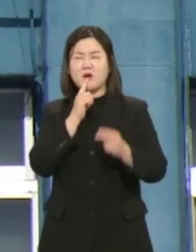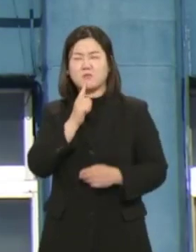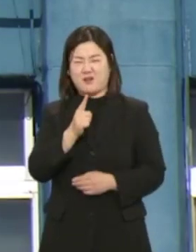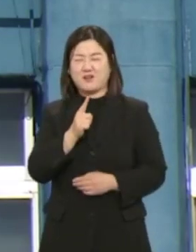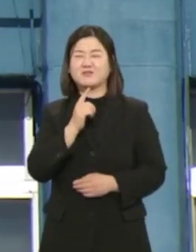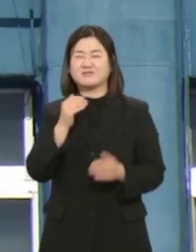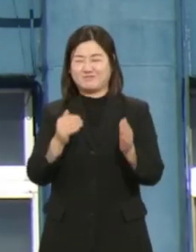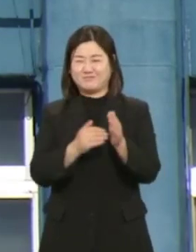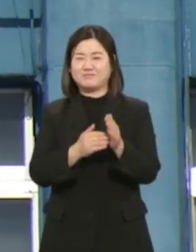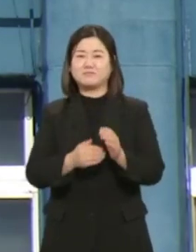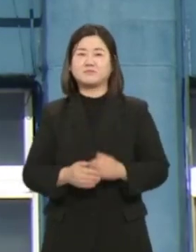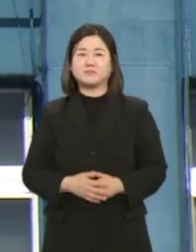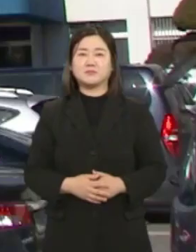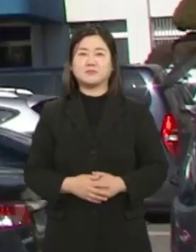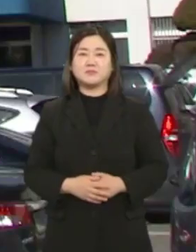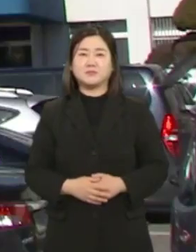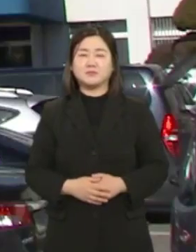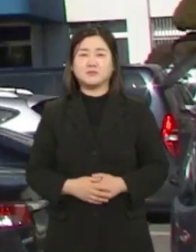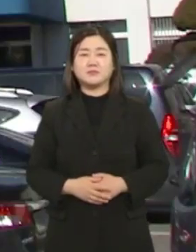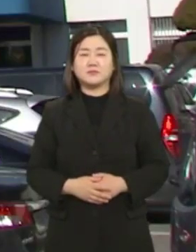말한 것으로 전해졌습니다